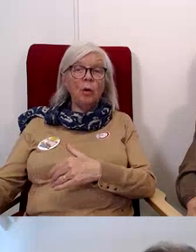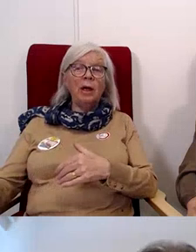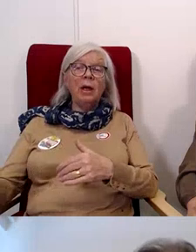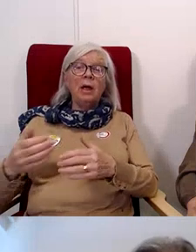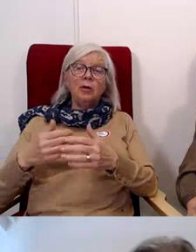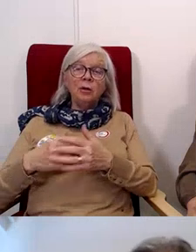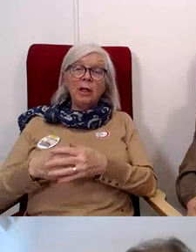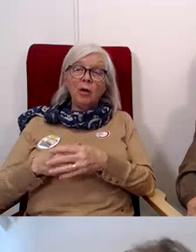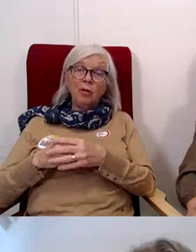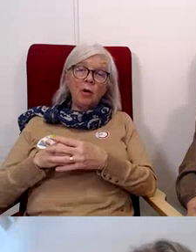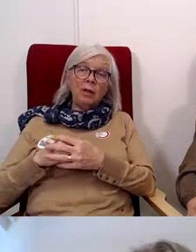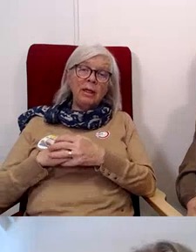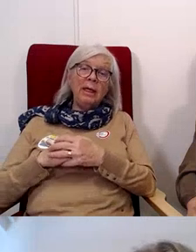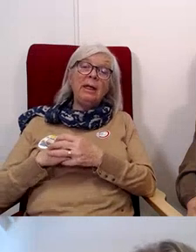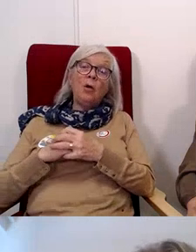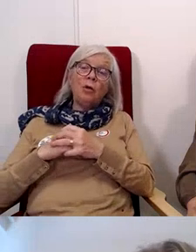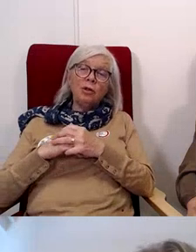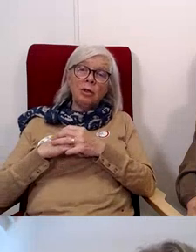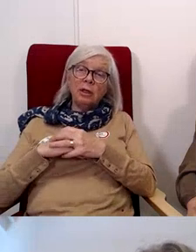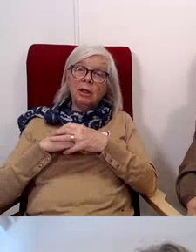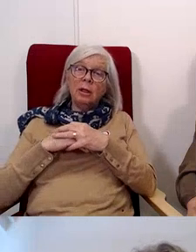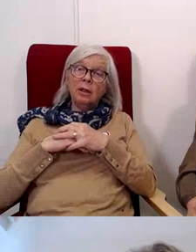kommunala frågor. Så det har ju varit